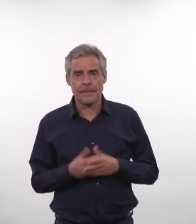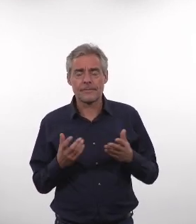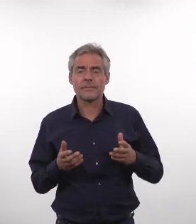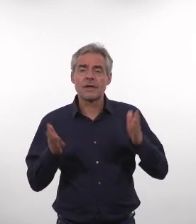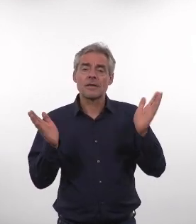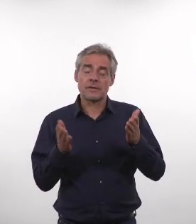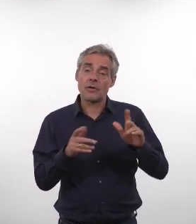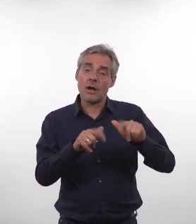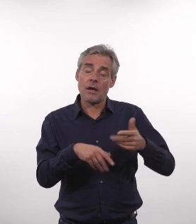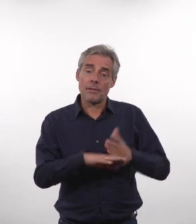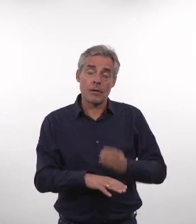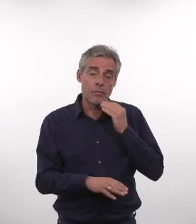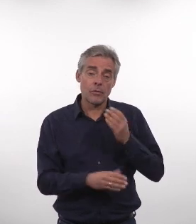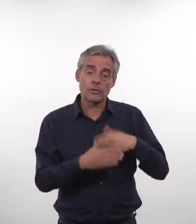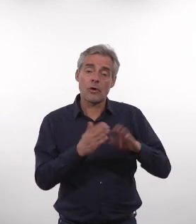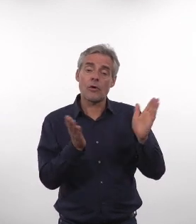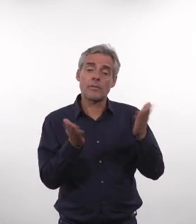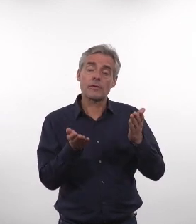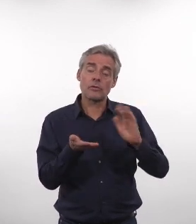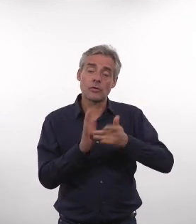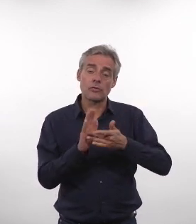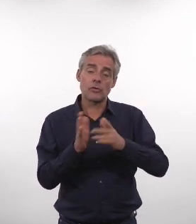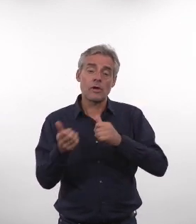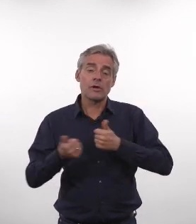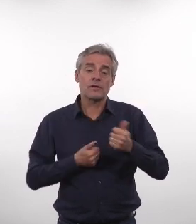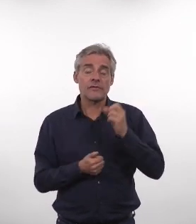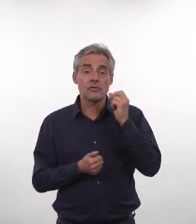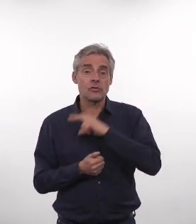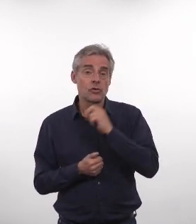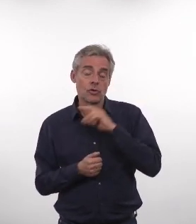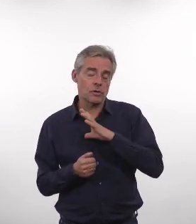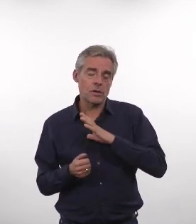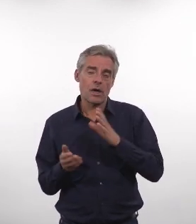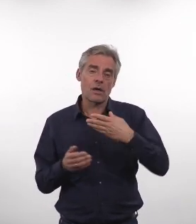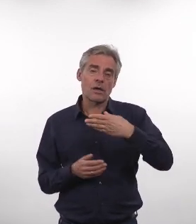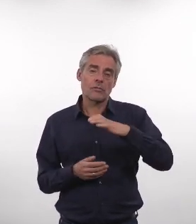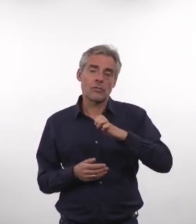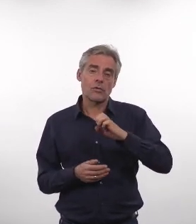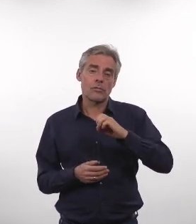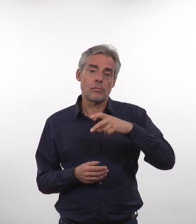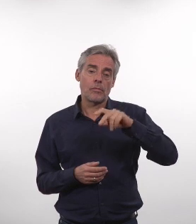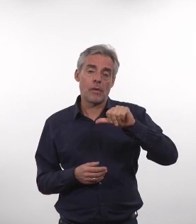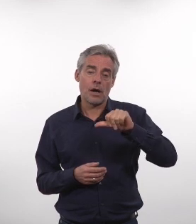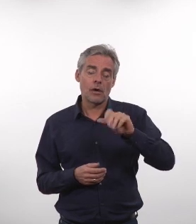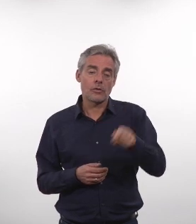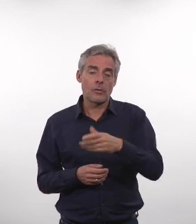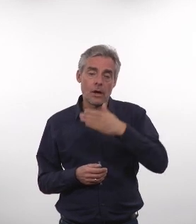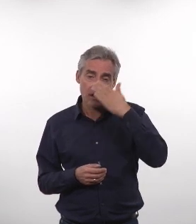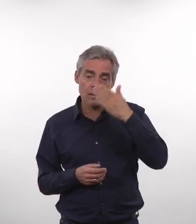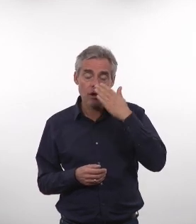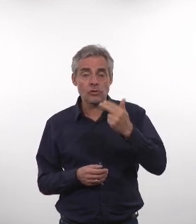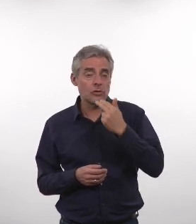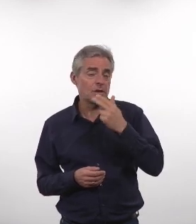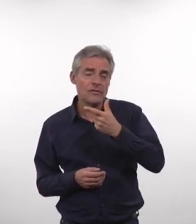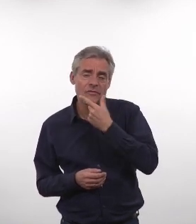hospitalier, c'est présent, et notamment c'est présent dans tous les services d'urgence. Tous les services d'urgence ont du MEOPA, qui est normalement un gaz qu'on utilise assez